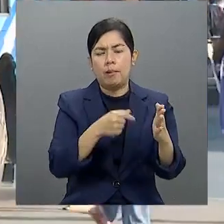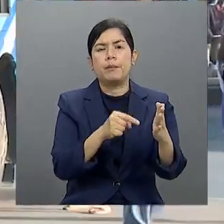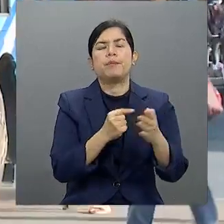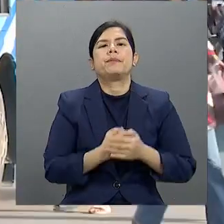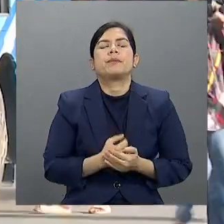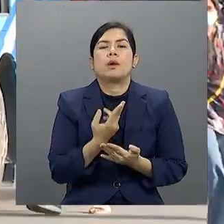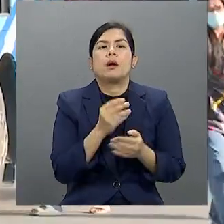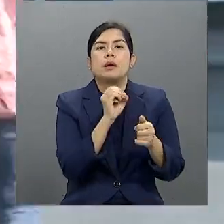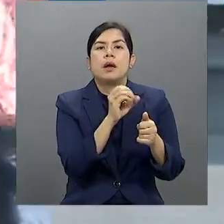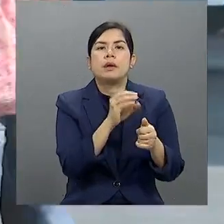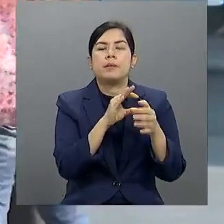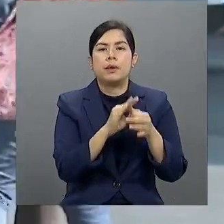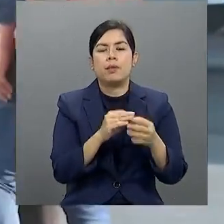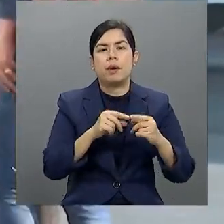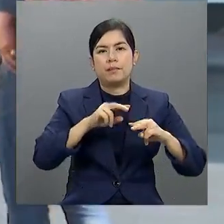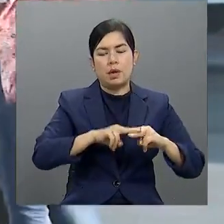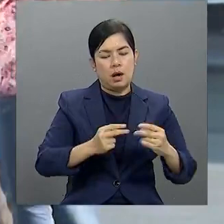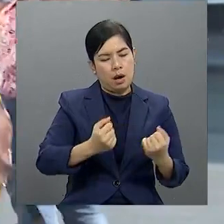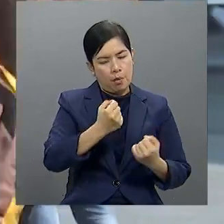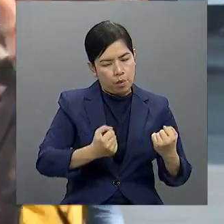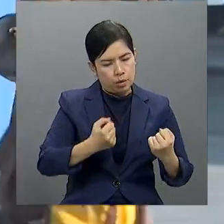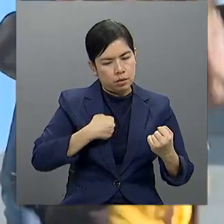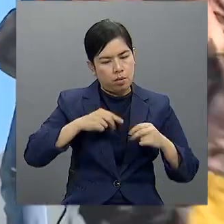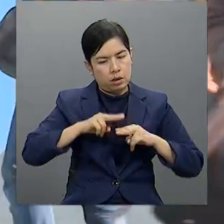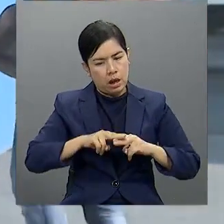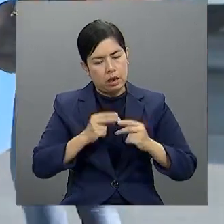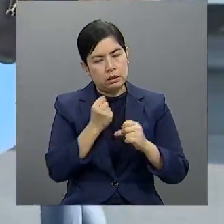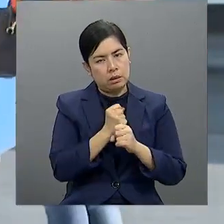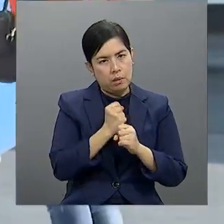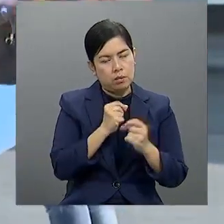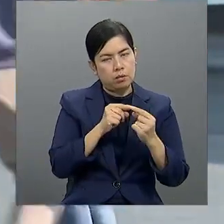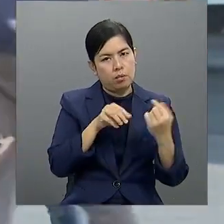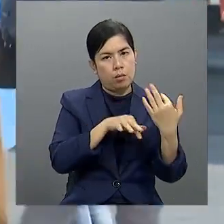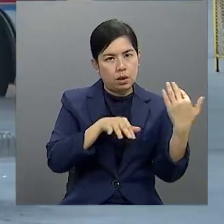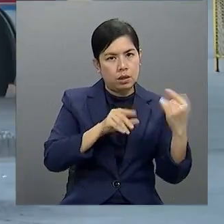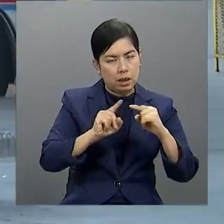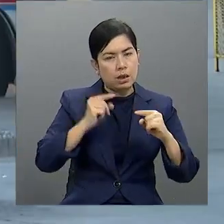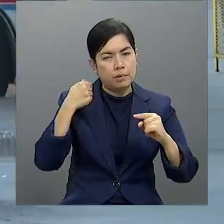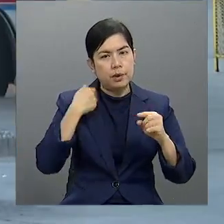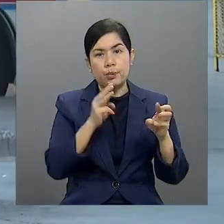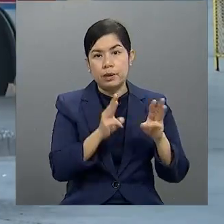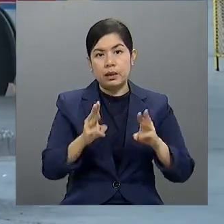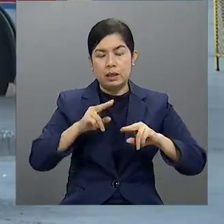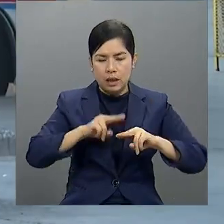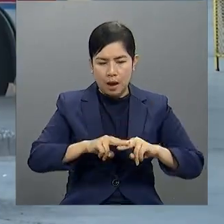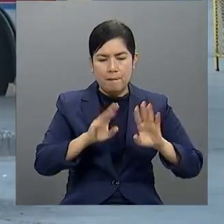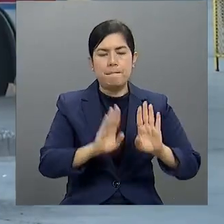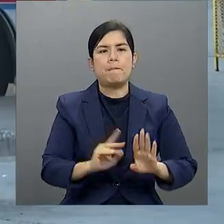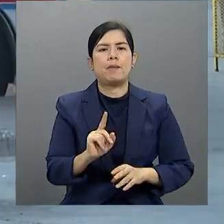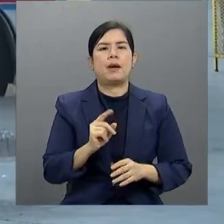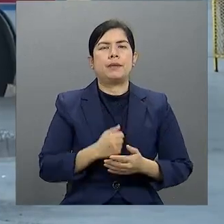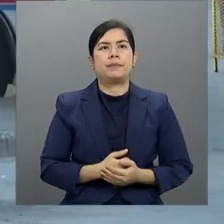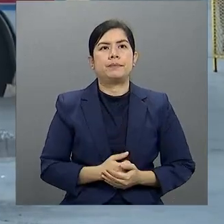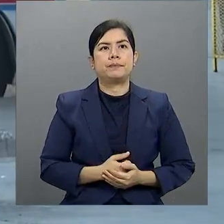การนั่งขับรถไม่ว่าจะเป็นการนั่งทำงานนั่งขับรถบนถนนนานๆเราควรจะนั่งยังไงดีครับหมอครับ ก็เดี๋ยวขอเก